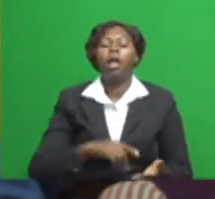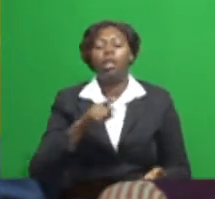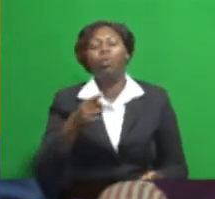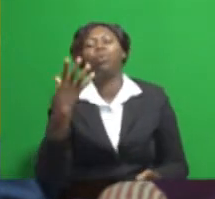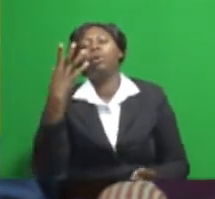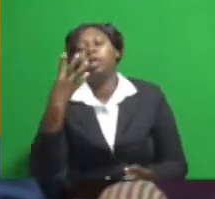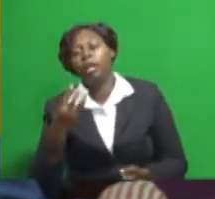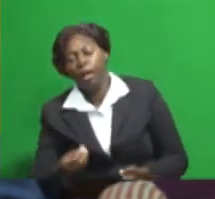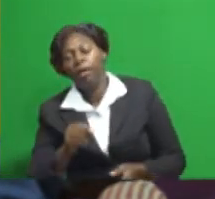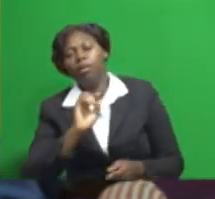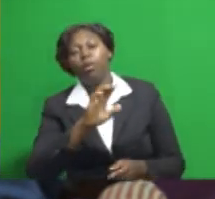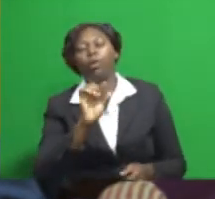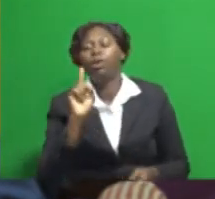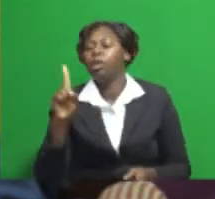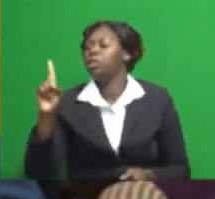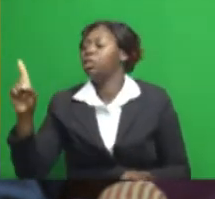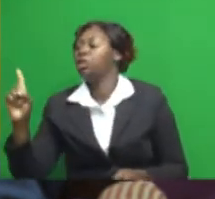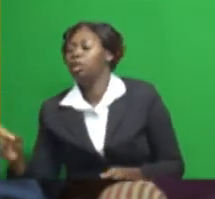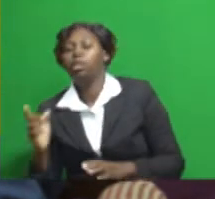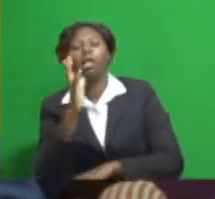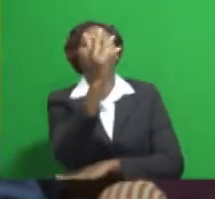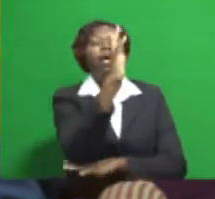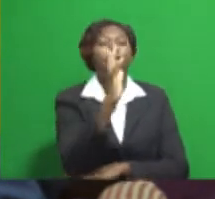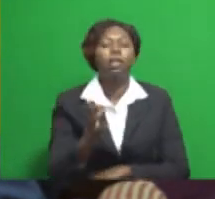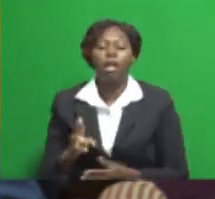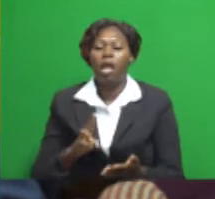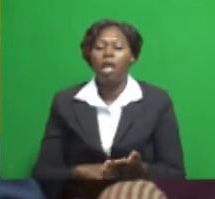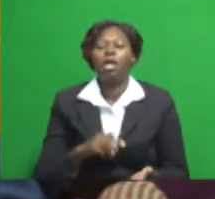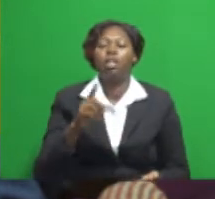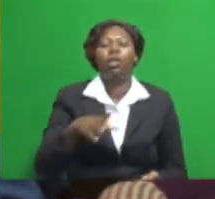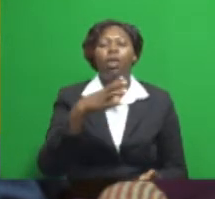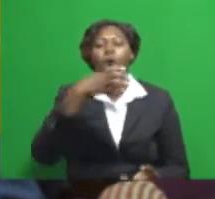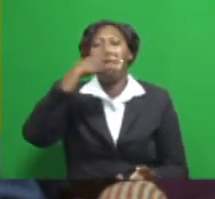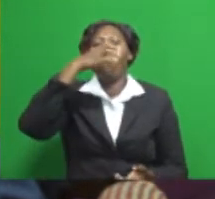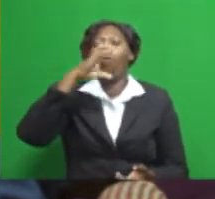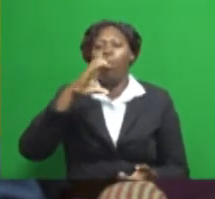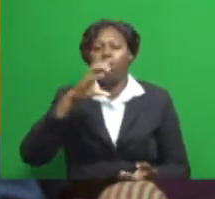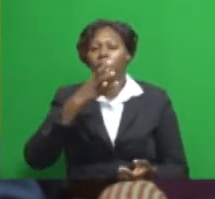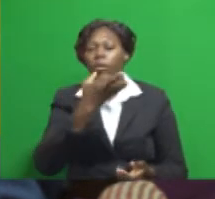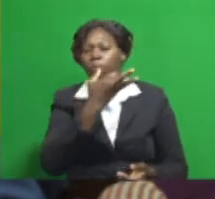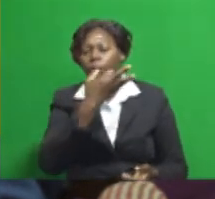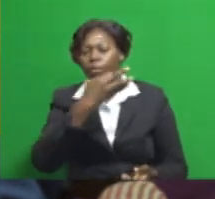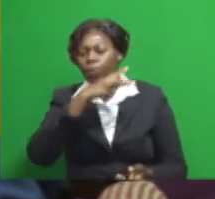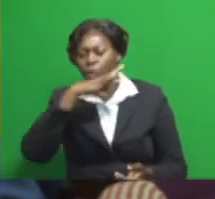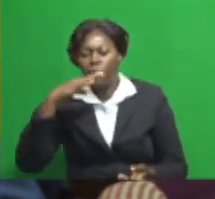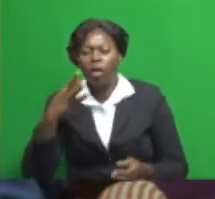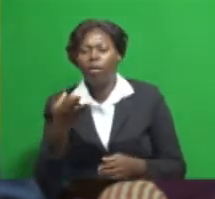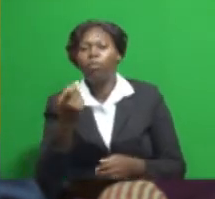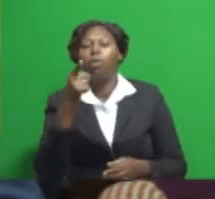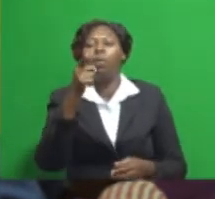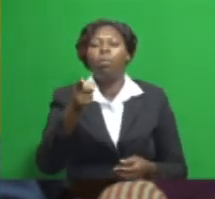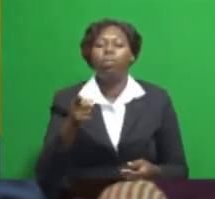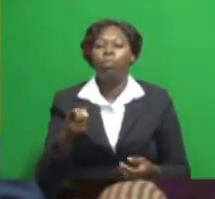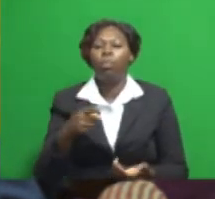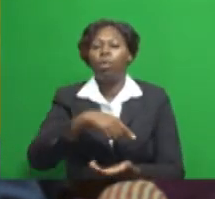wake mumwe nomumwe munwe mvura yetsime rake kusvikira ini